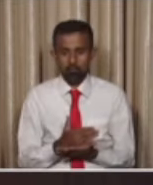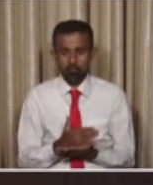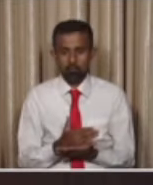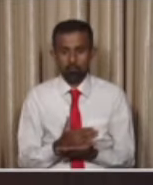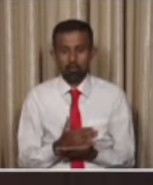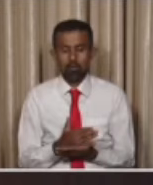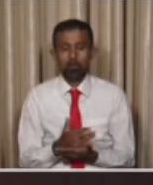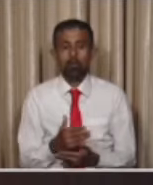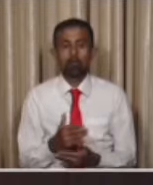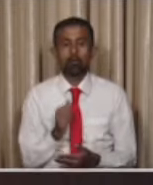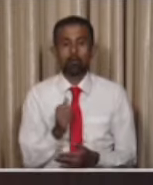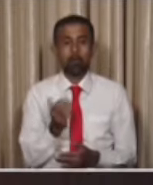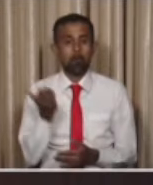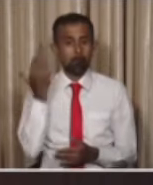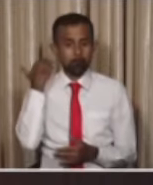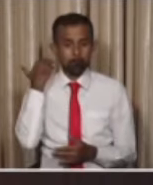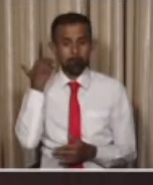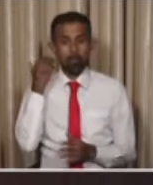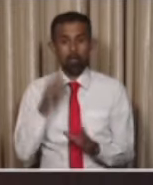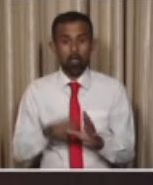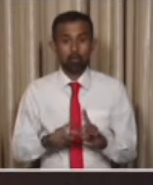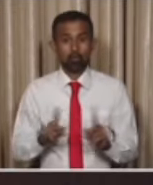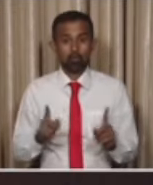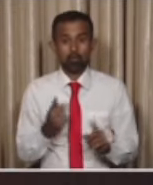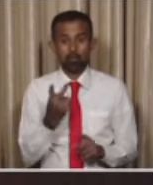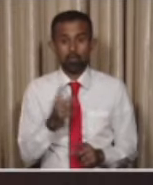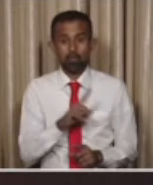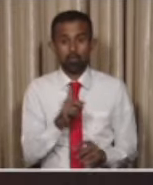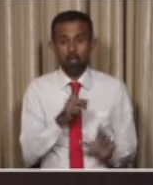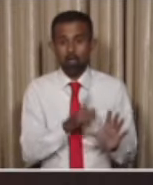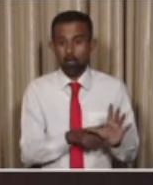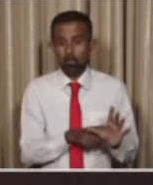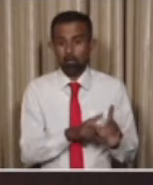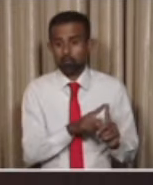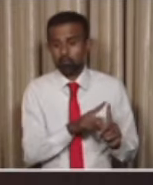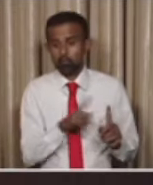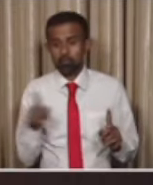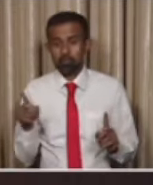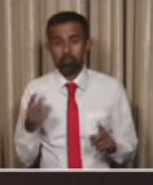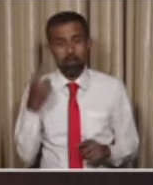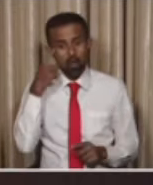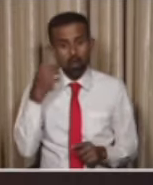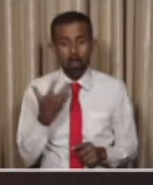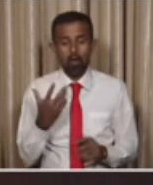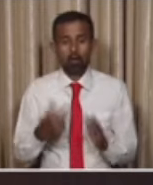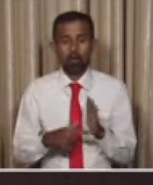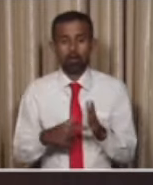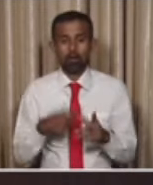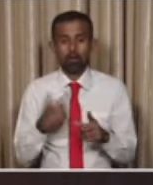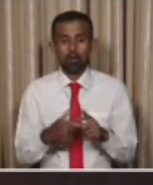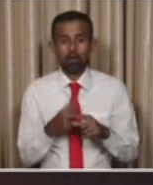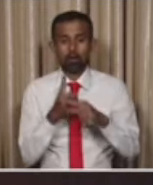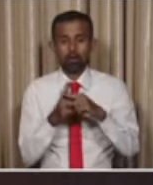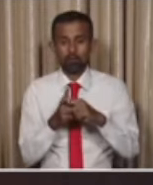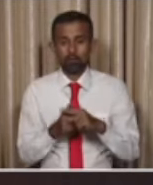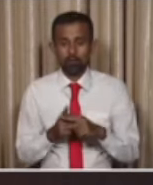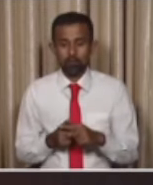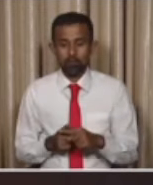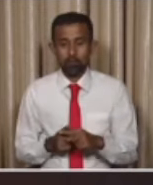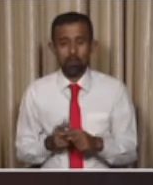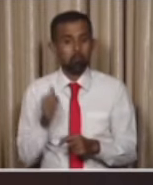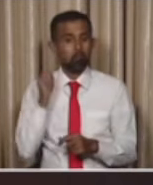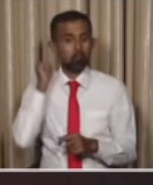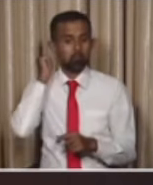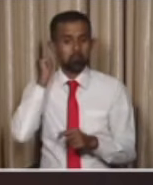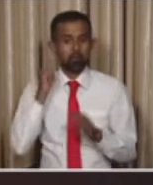කරලා තියෙන්නේ මොකද්ද? පහුගිය කාලේ දැන් අවුරුදු 10කට 2010 ඉඳලා දැන් මේ කට්ටිය කඩපු කළු ගල් වලට බදු එකතු කිරීමට මේ ආපස්සට බදු එකතු